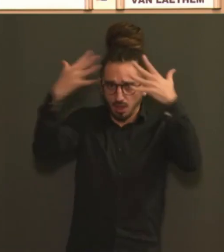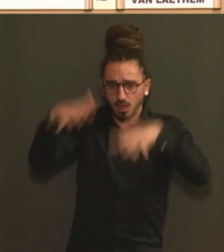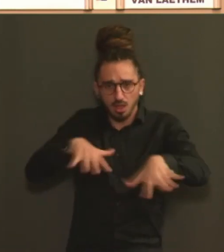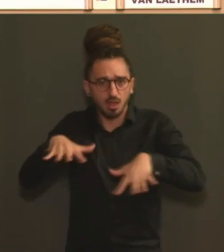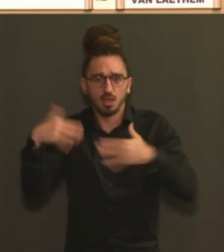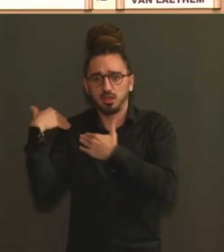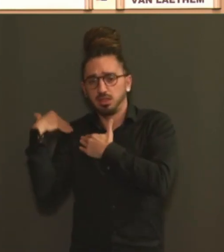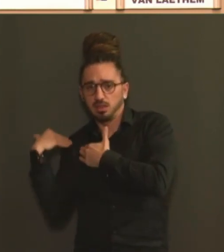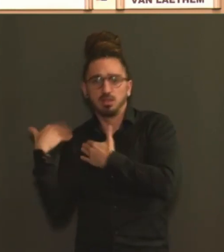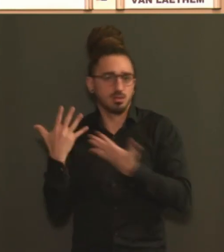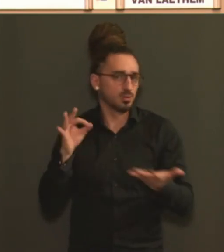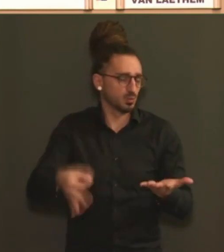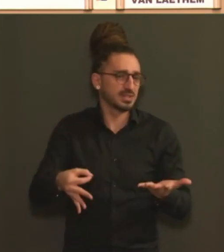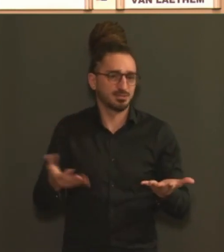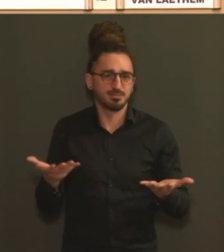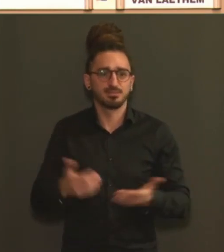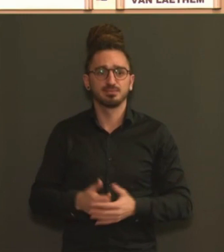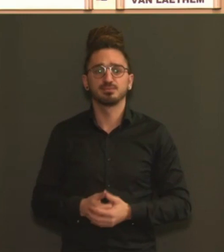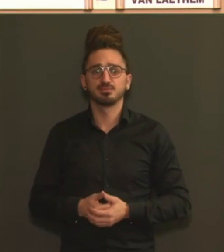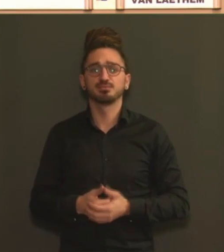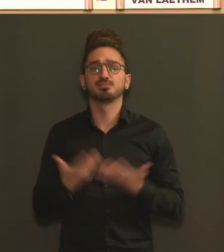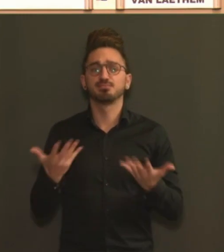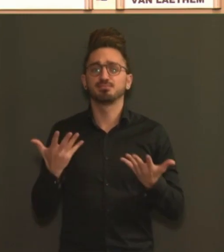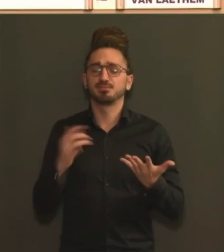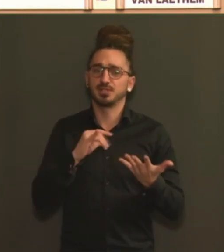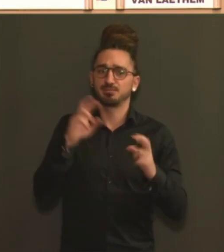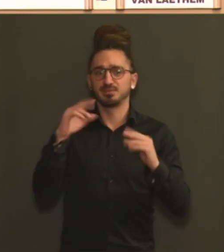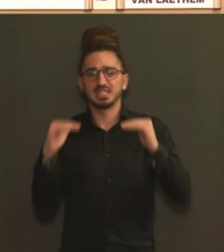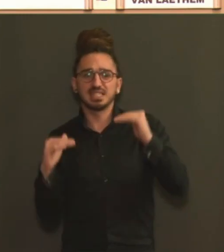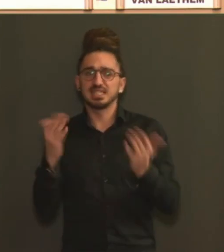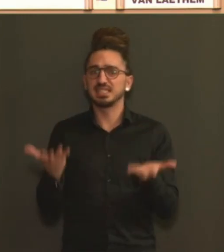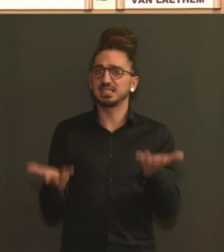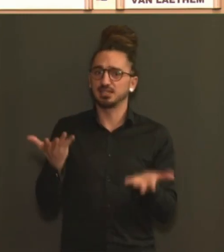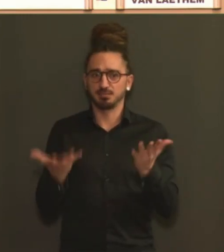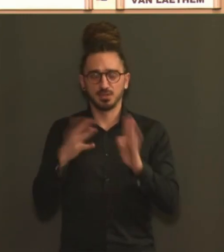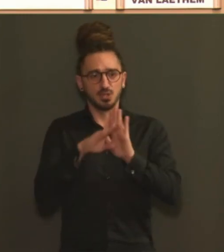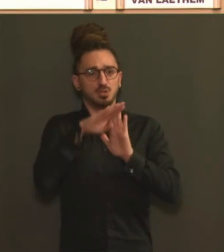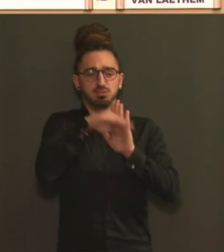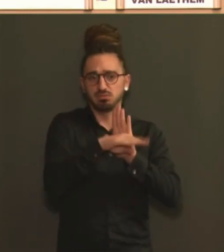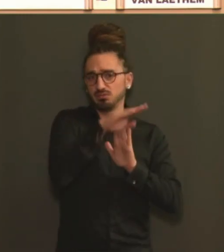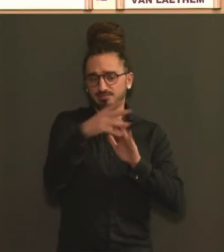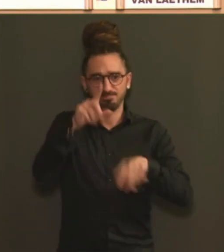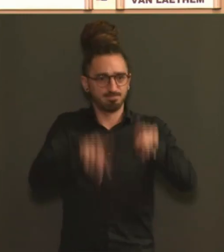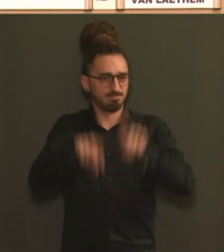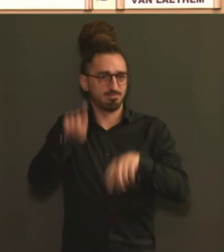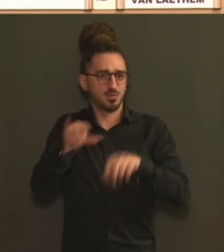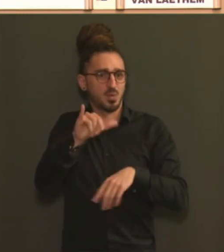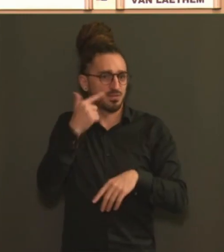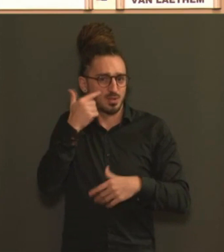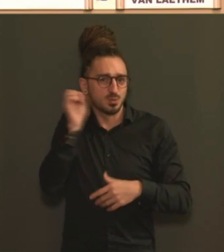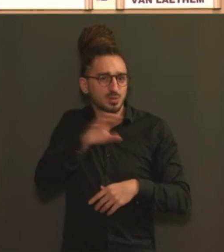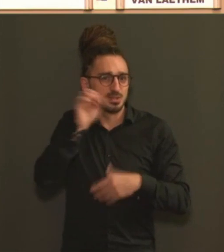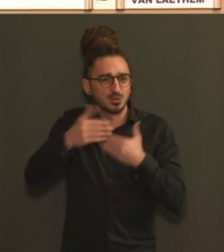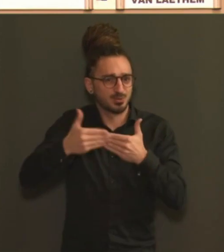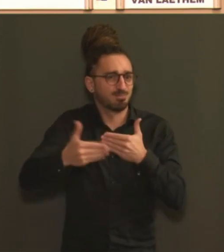équilibre précaire dont l'évolution va dépendre des jours qui viennent et de ce que l'observation des chiffres nous apportera. Vous